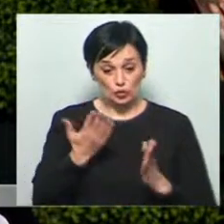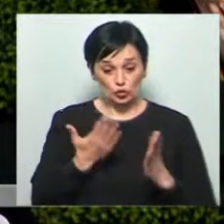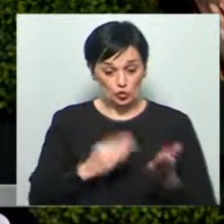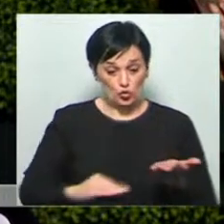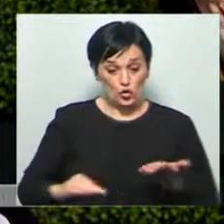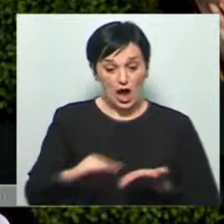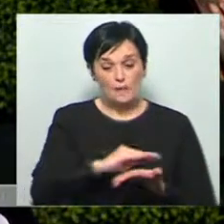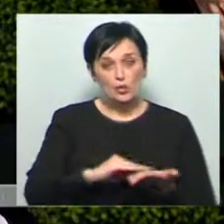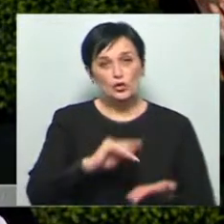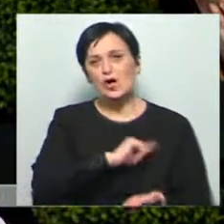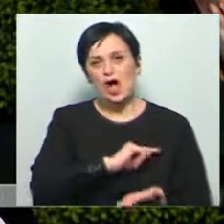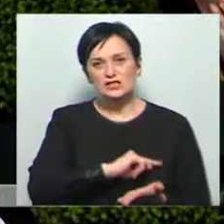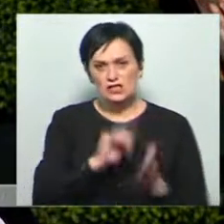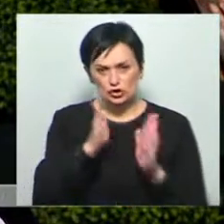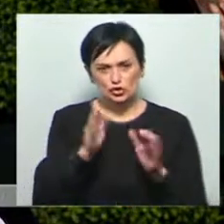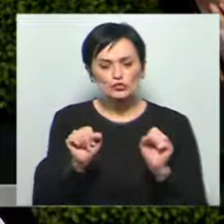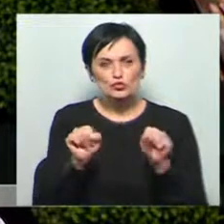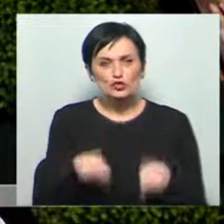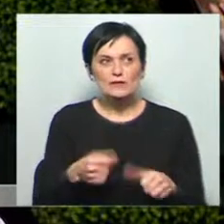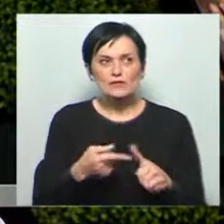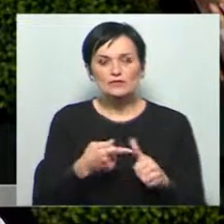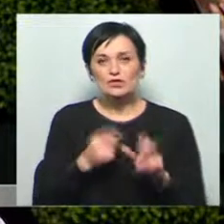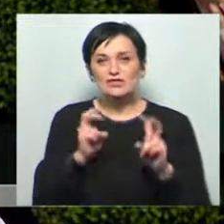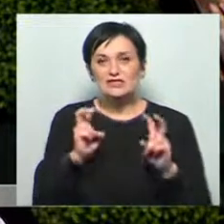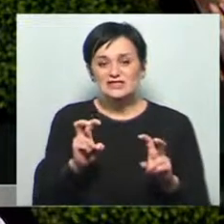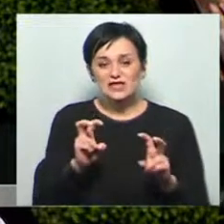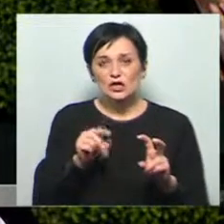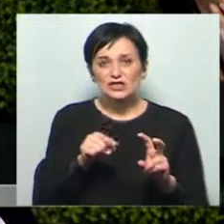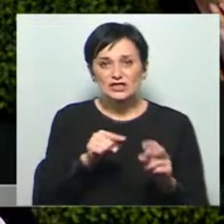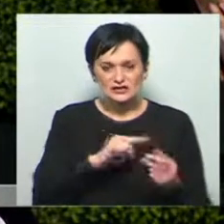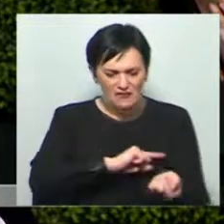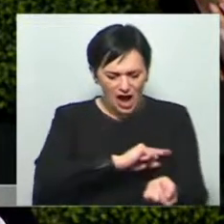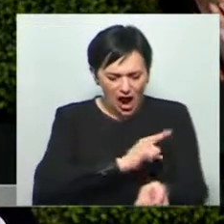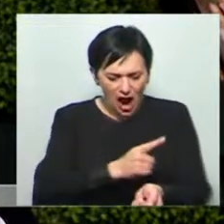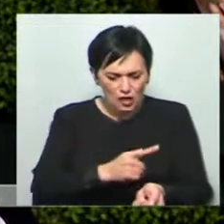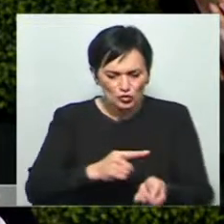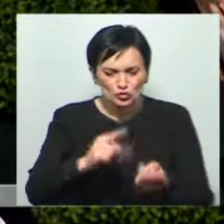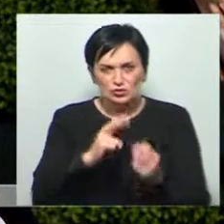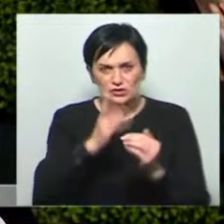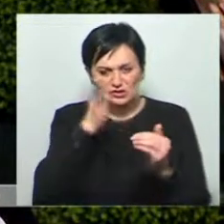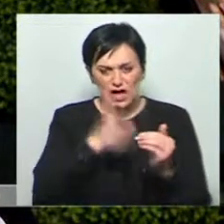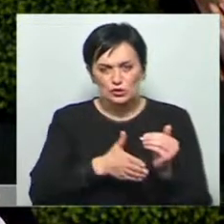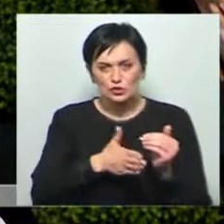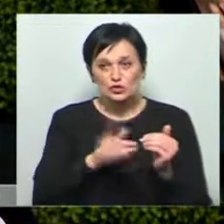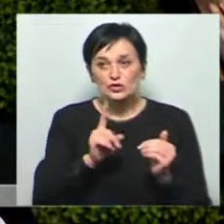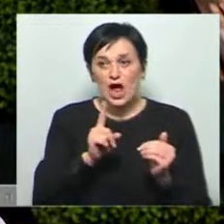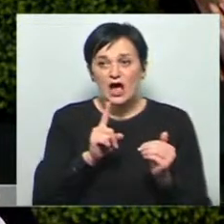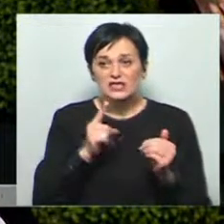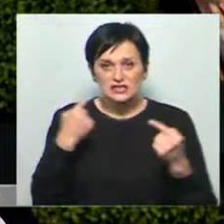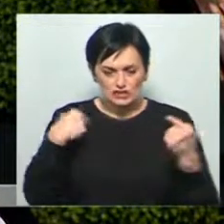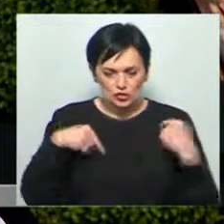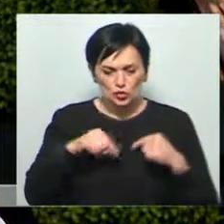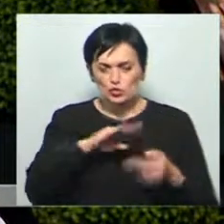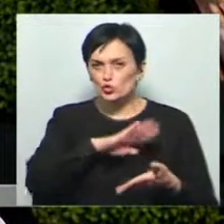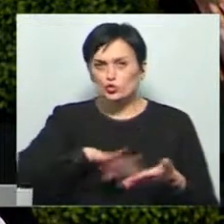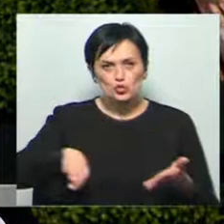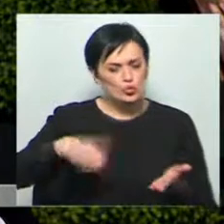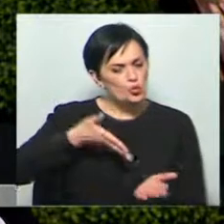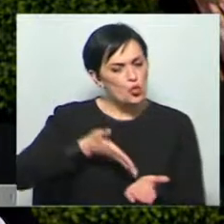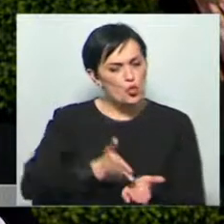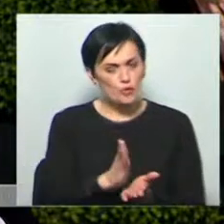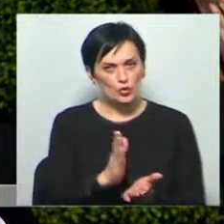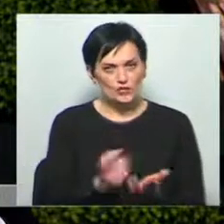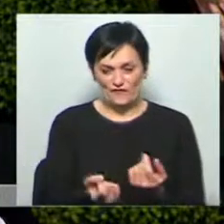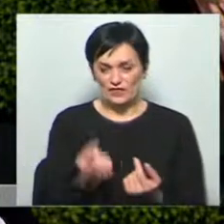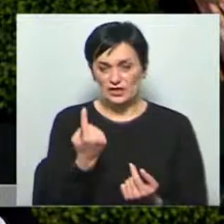განმეორებითი ხასიათი ექნება, შეიძლება ეგრეთ წოდებული ჰემოფილური არტროფათიით დასრულდეს, რაც სახსრის სრული უფუნქციობით